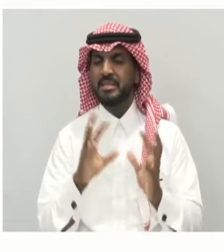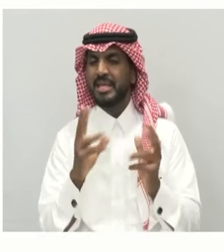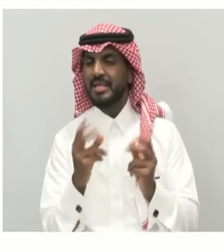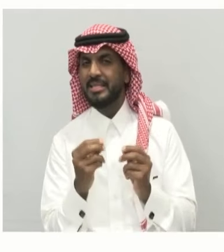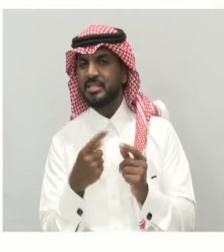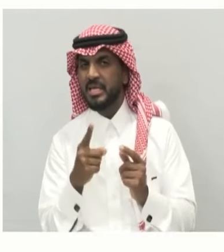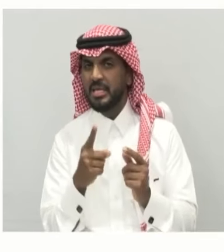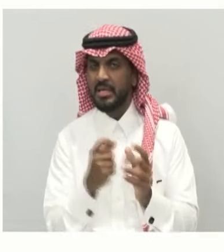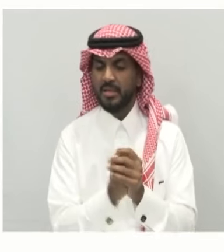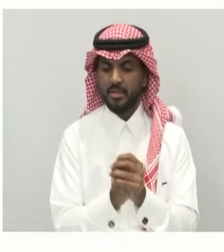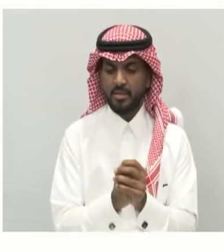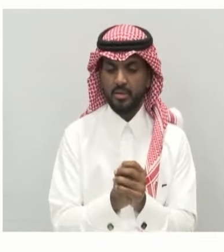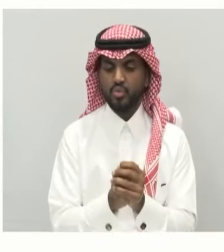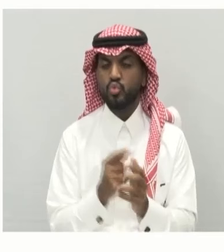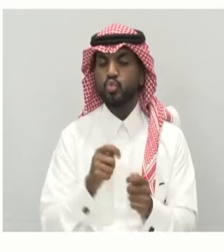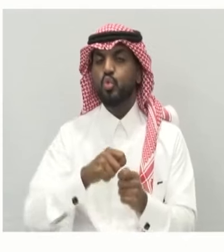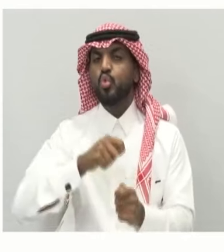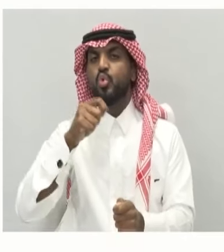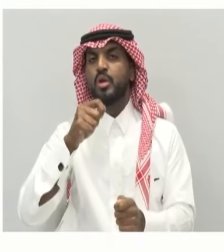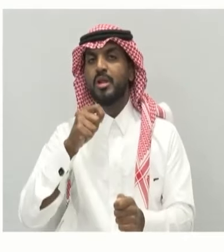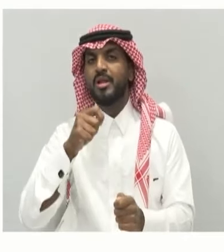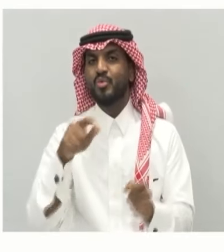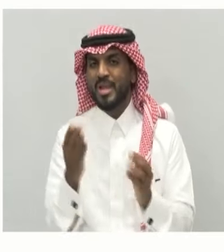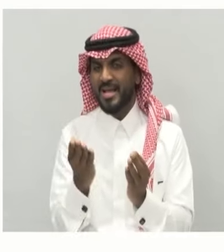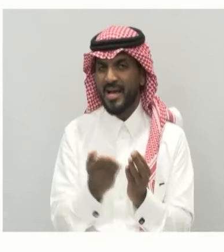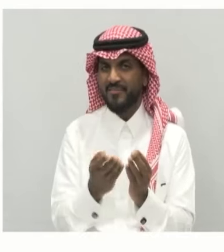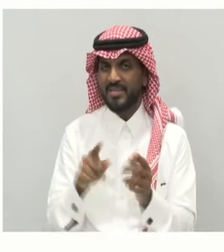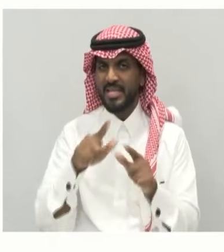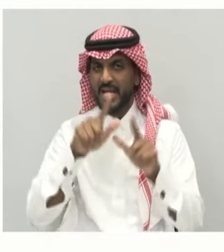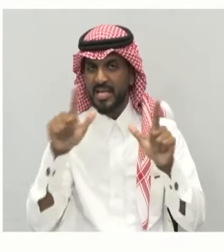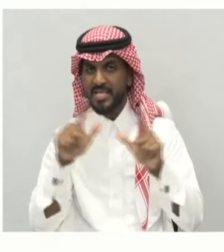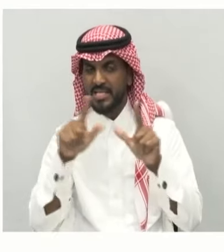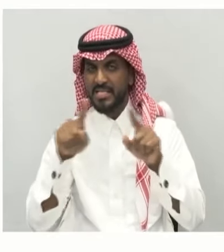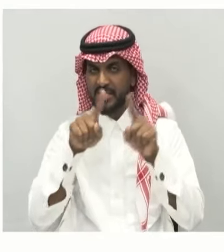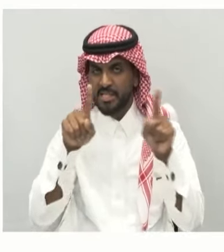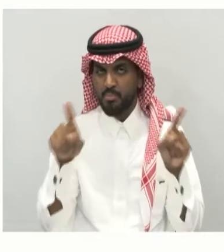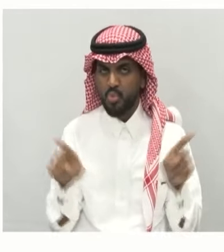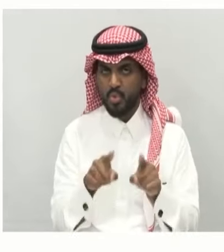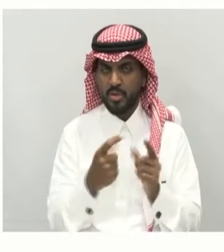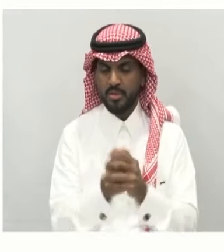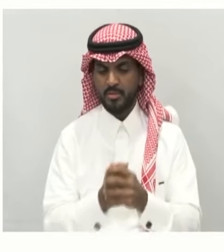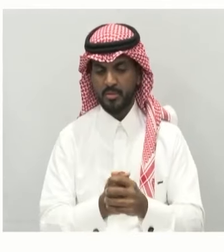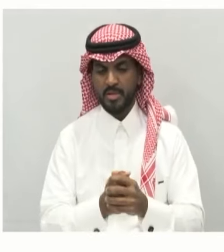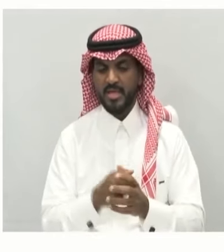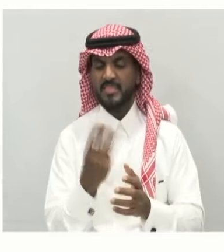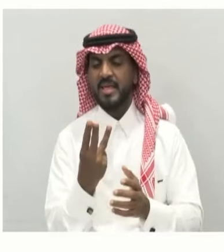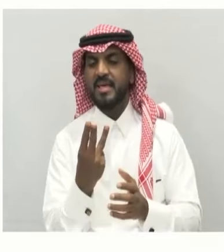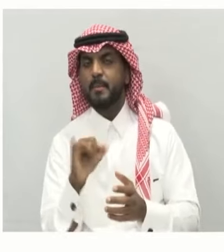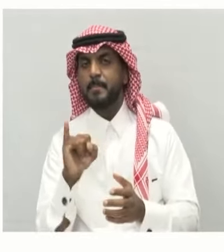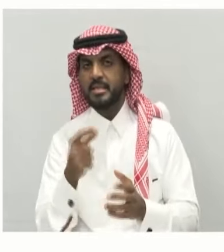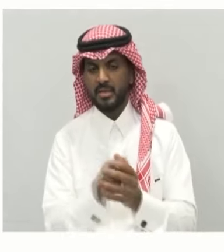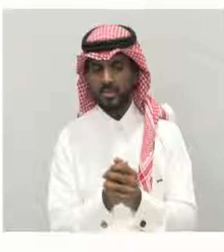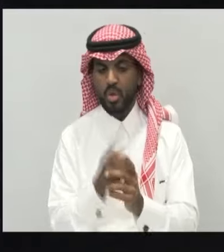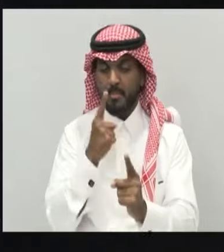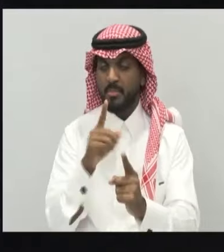الانسب لطول حافه السبوره 3 متر ام 3 كي متر السبوره اللي